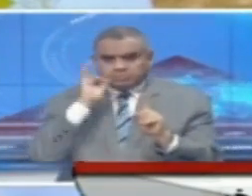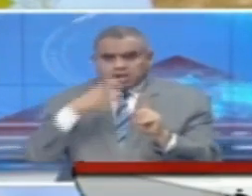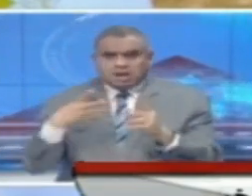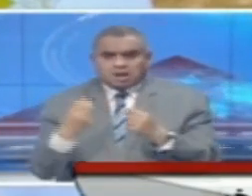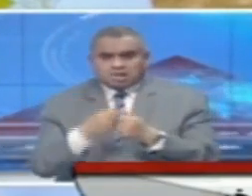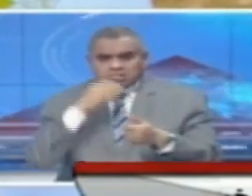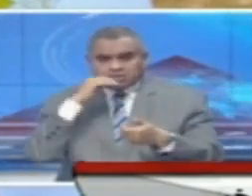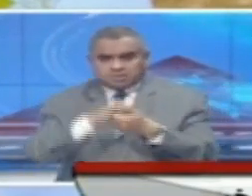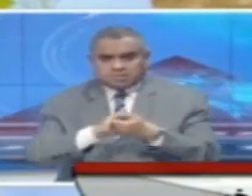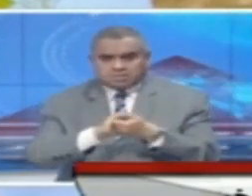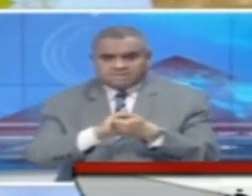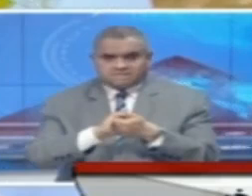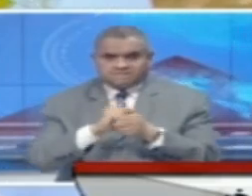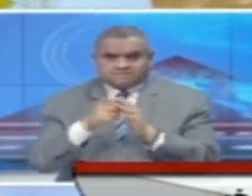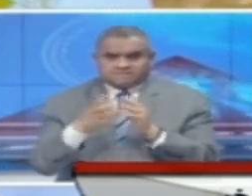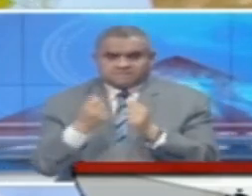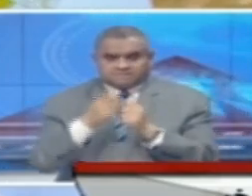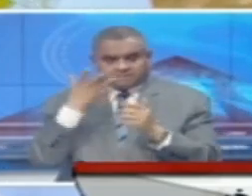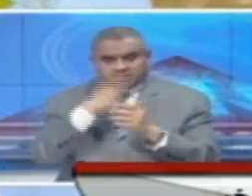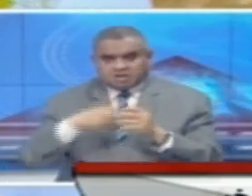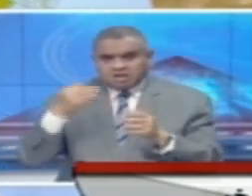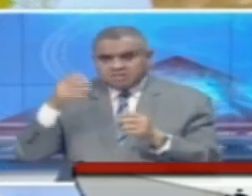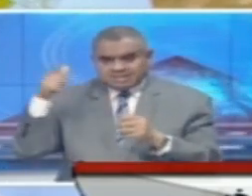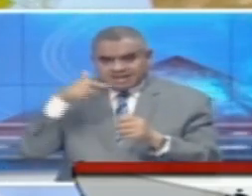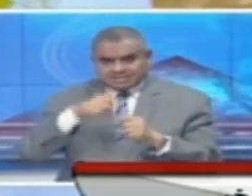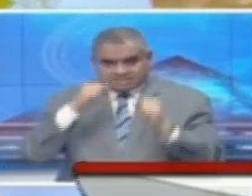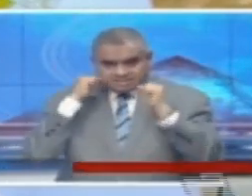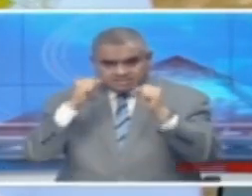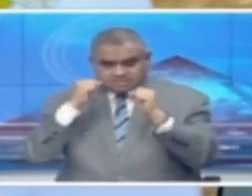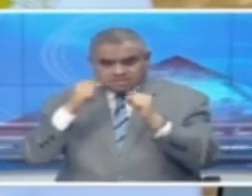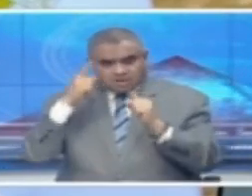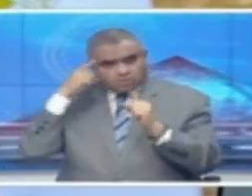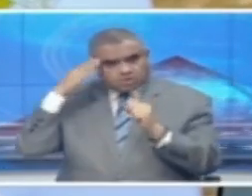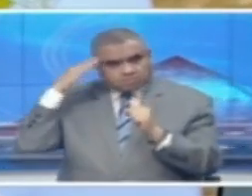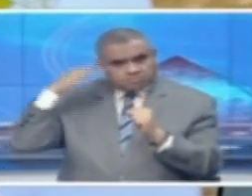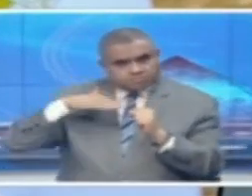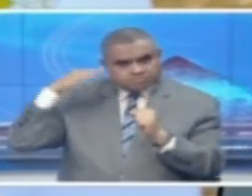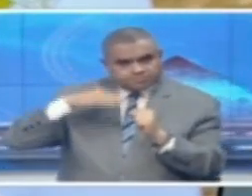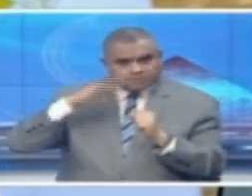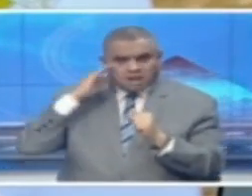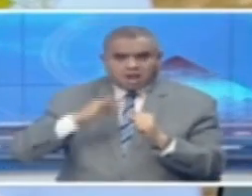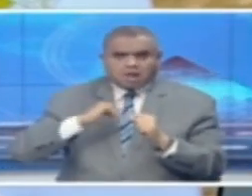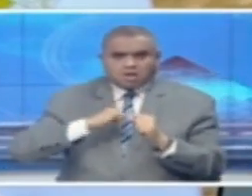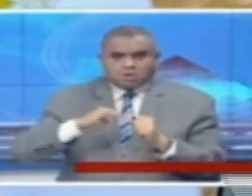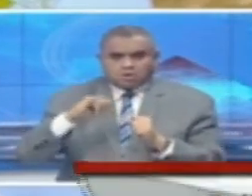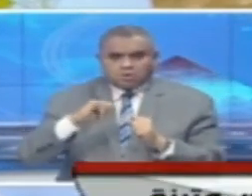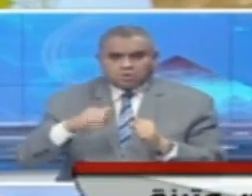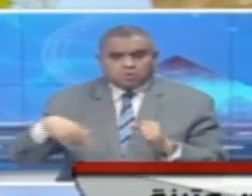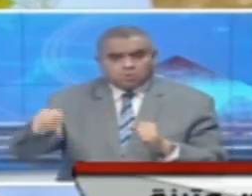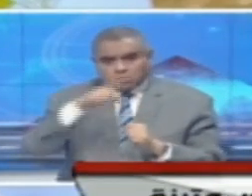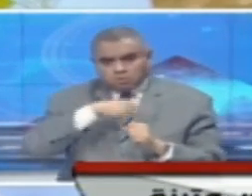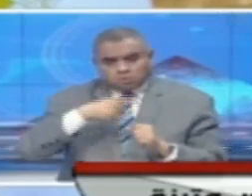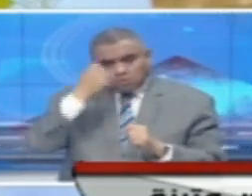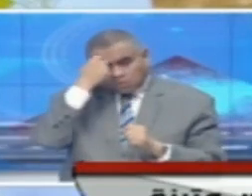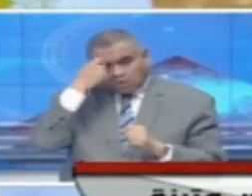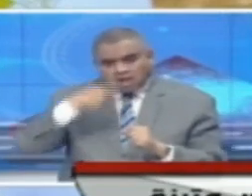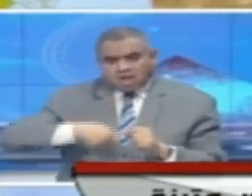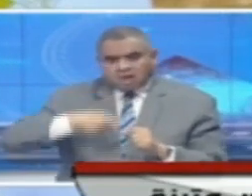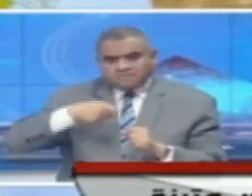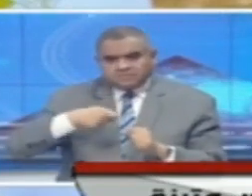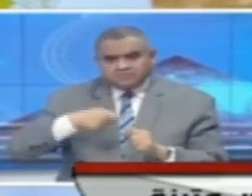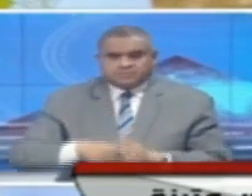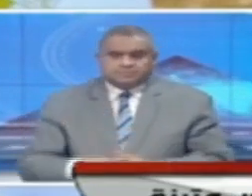ذلك روح ثورة 30 يونيو المجيدة. كل عام وأنتم